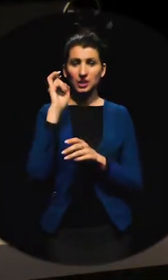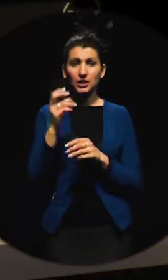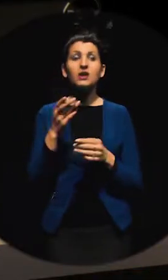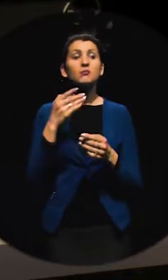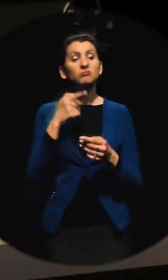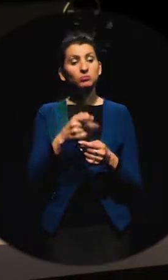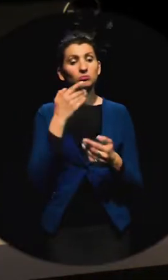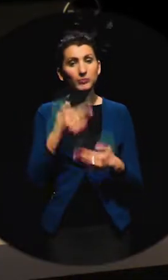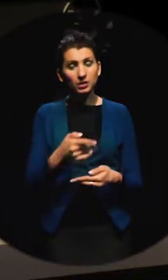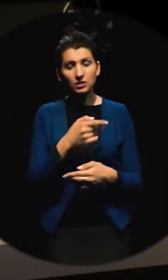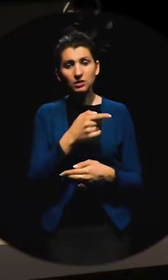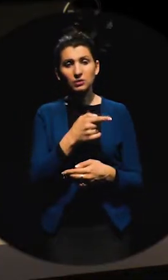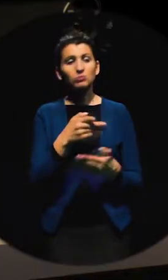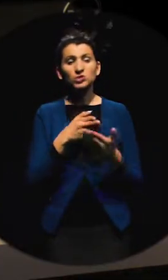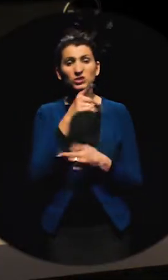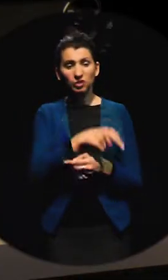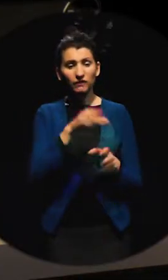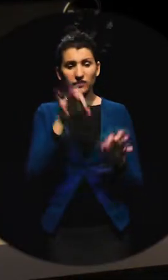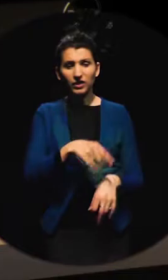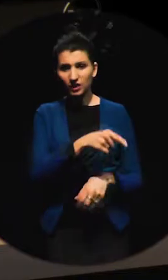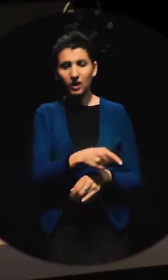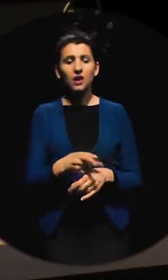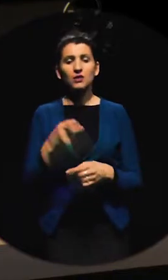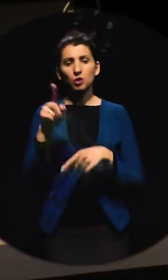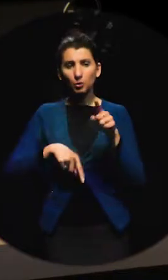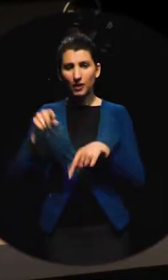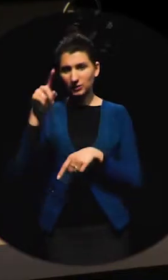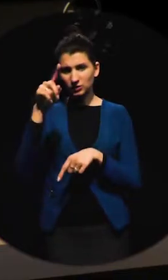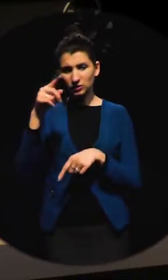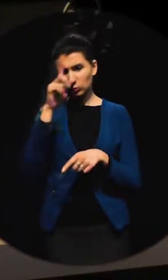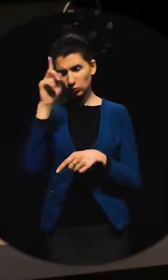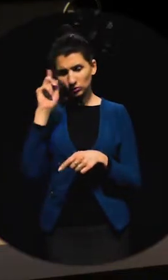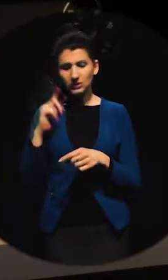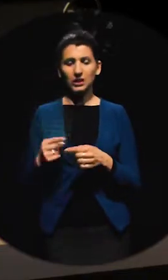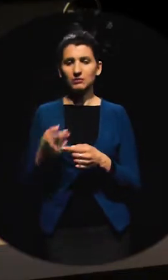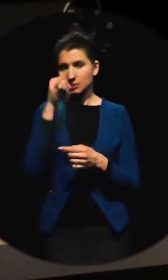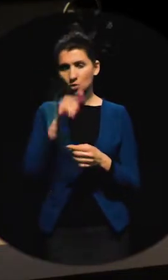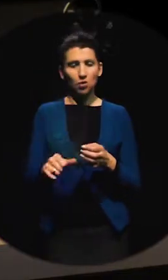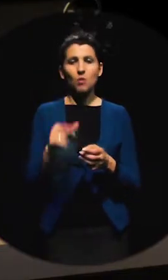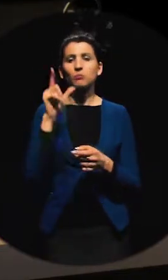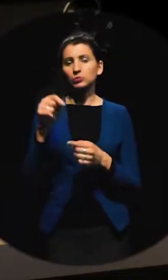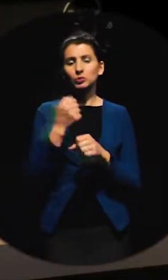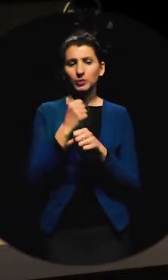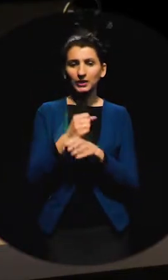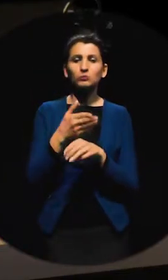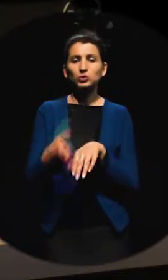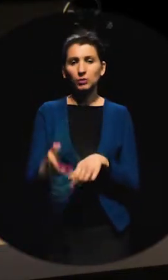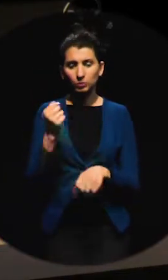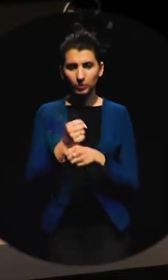mieszkańcy mają problemy z dotarciem na czas do pracy, czy z odebraniem swoich pociech na czas ze szkół czy